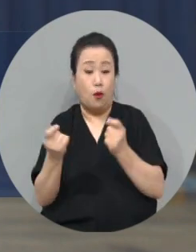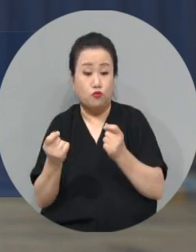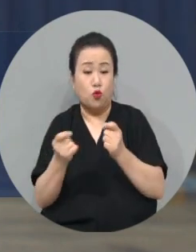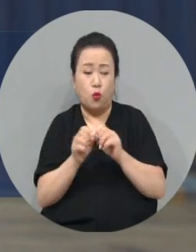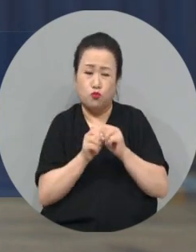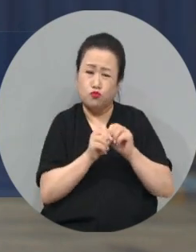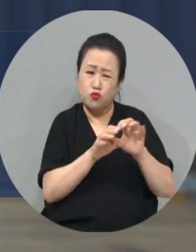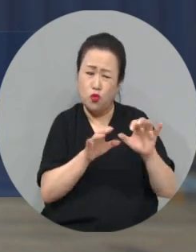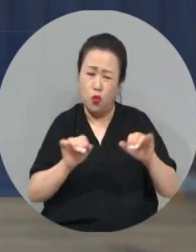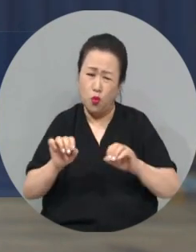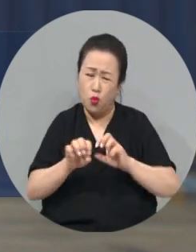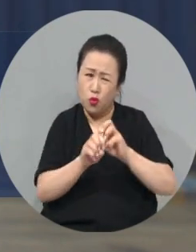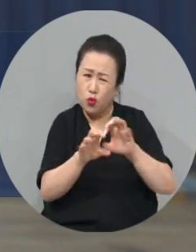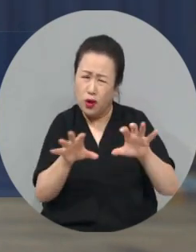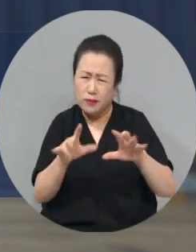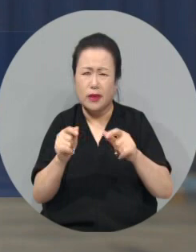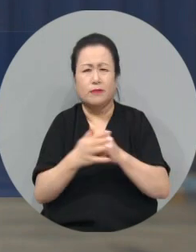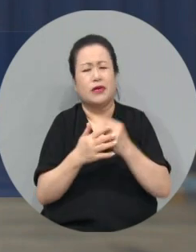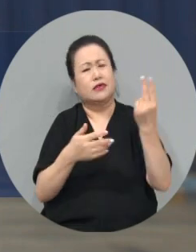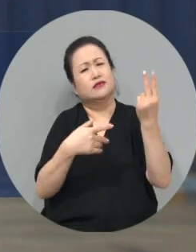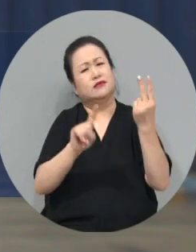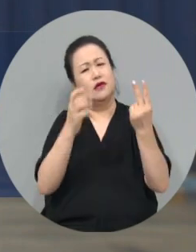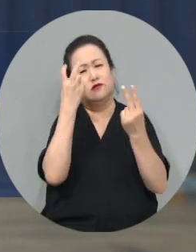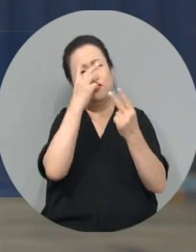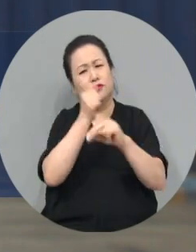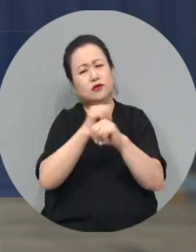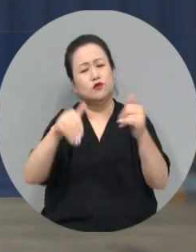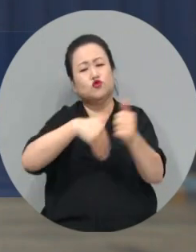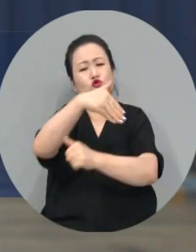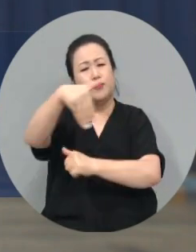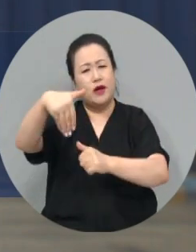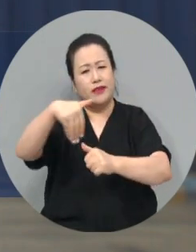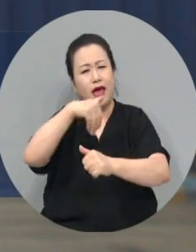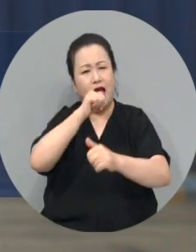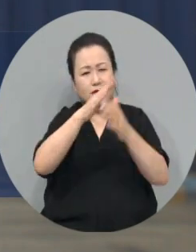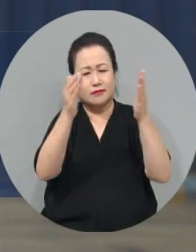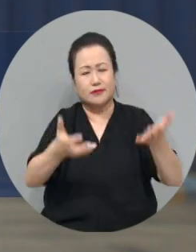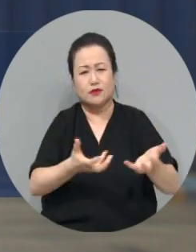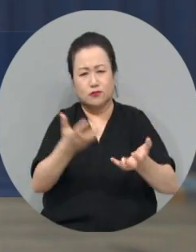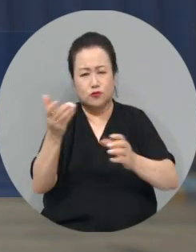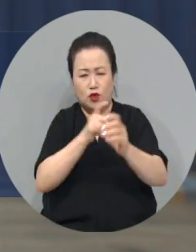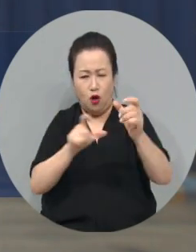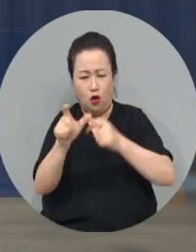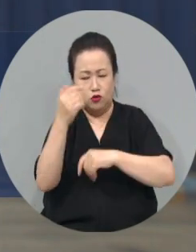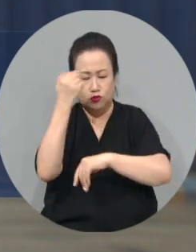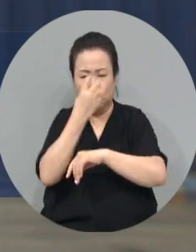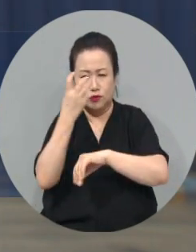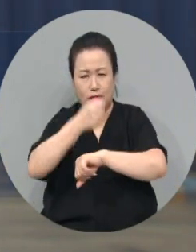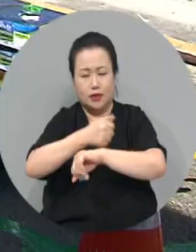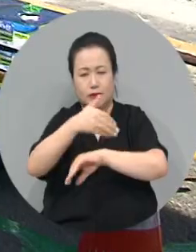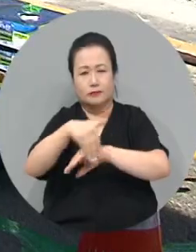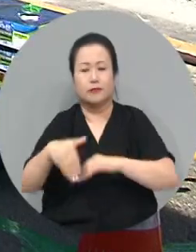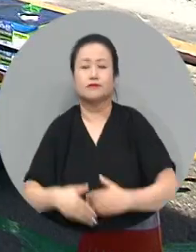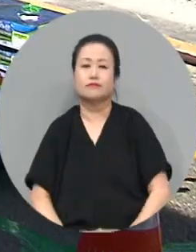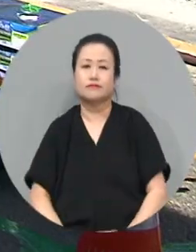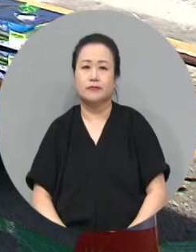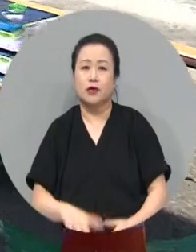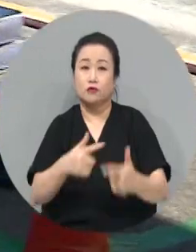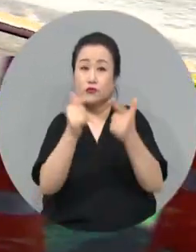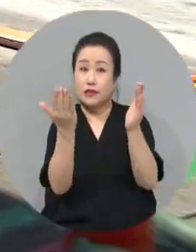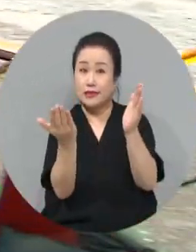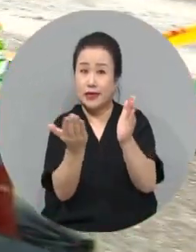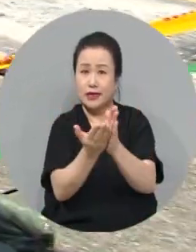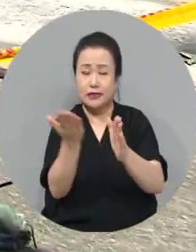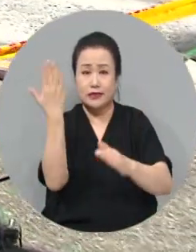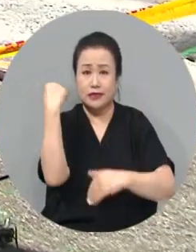옆으로도 이동한 흔적이 있어가지고 2차 조사를 하면서 그 주변 컨테이너들을 이동하고 추가 조사를 할 계획입니다.